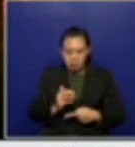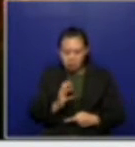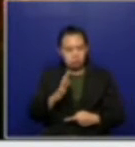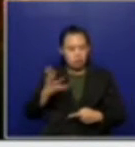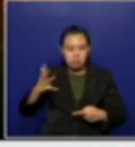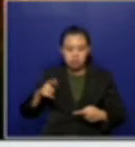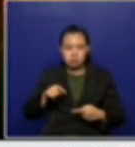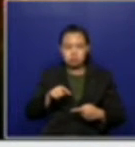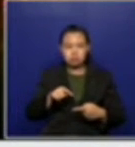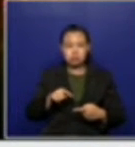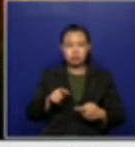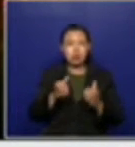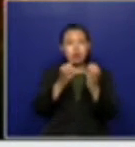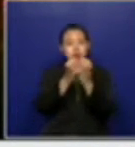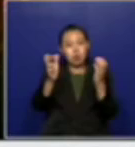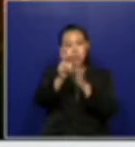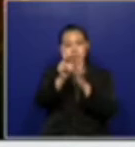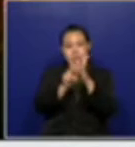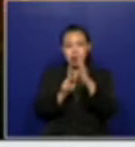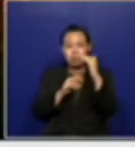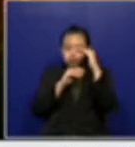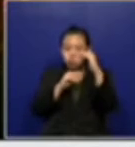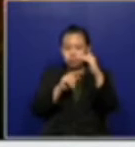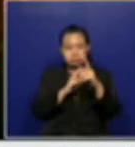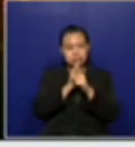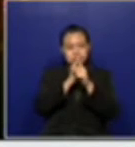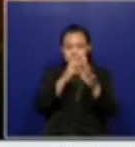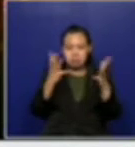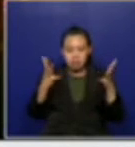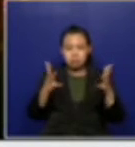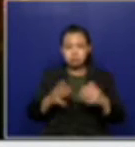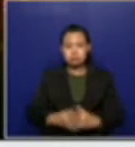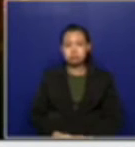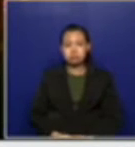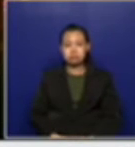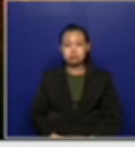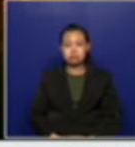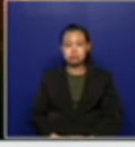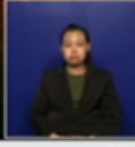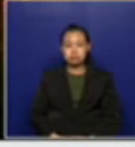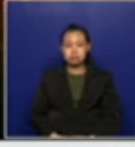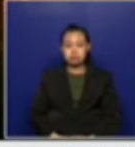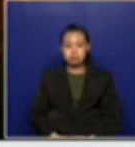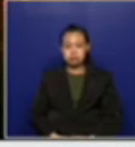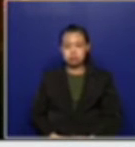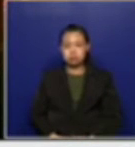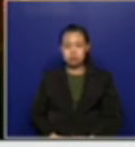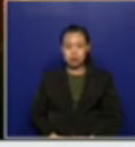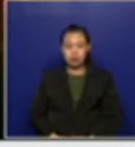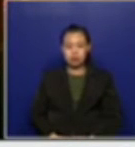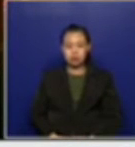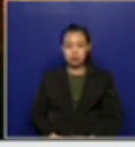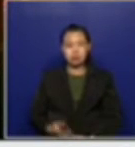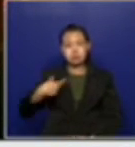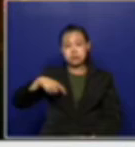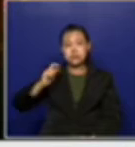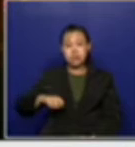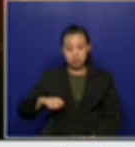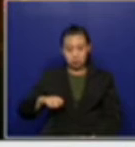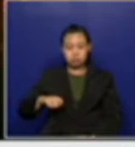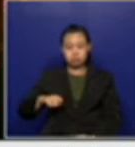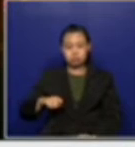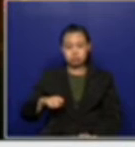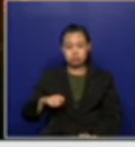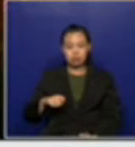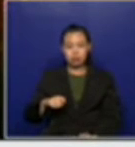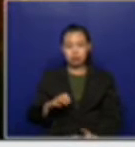ามที่รัฐธรรมนูญกำหนดก็ผมจะขอยกตัวอย่างเรื่องการปฏิรูปประเทศด้านกระบวนการยุติธรรมเพื่อให้ท่านประธานได้มอง